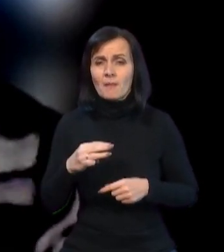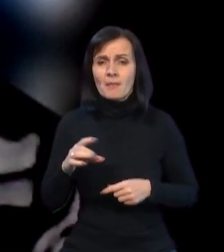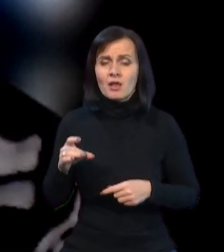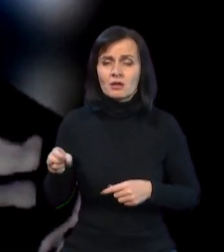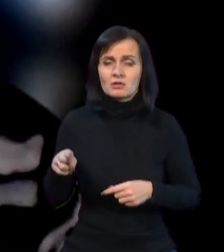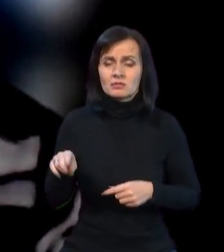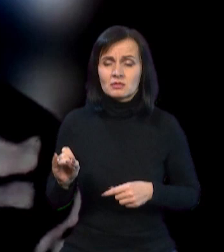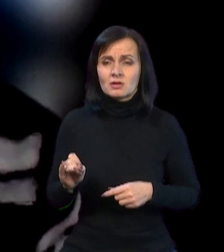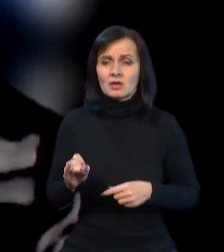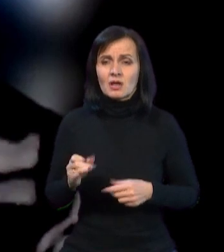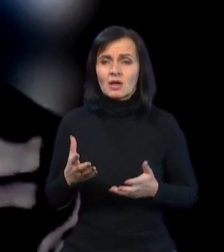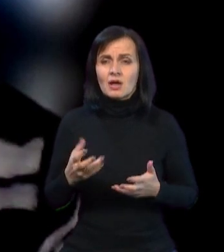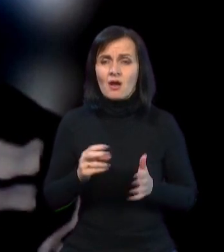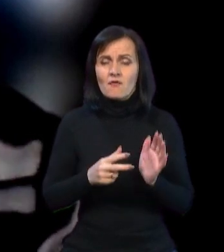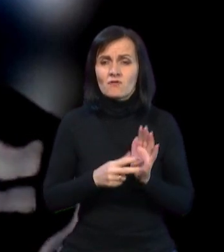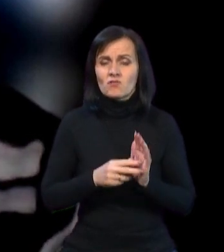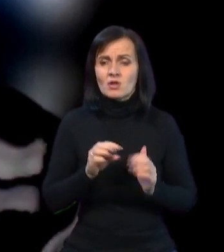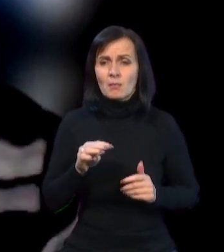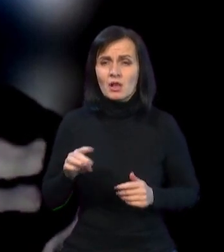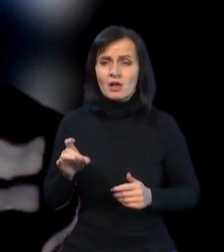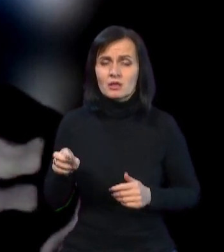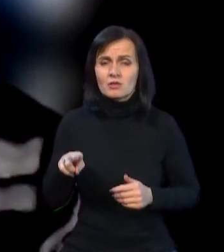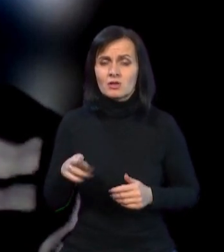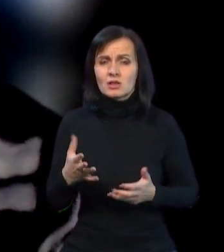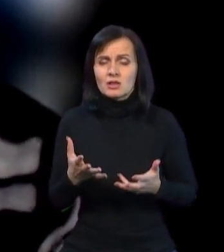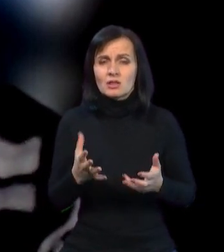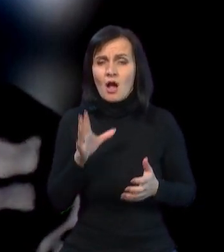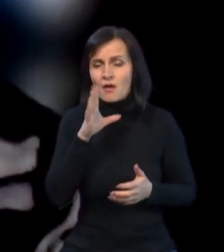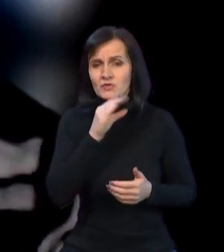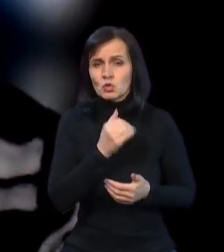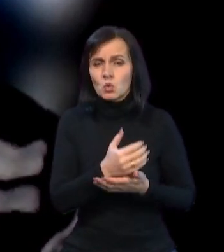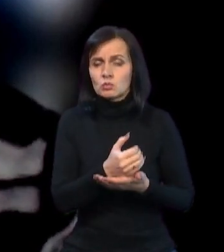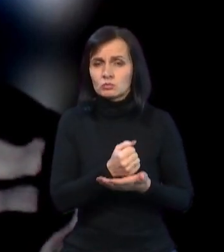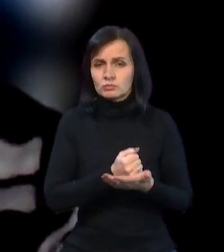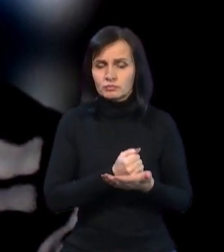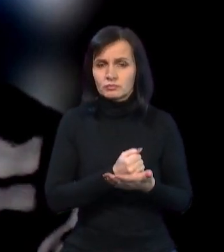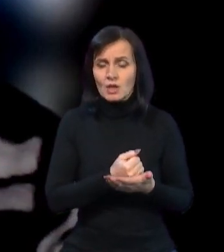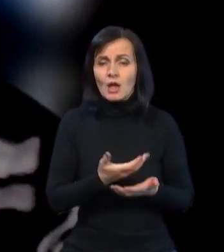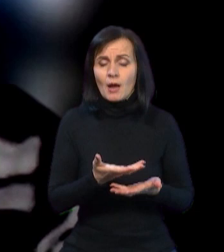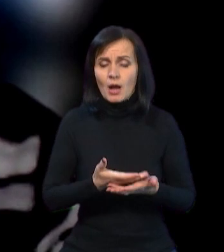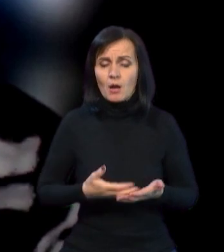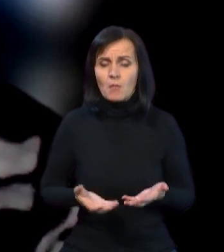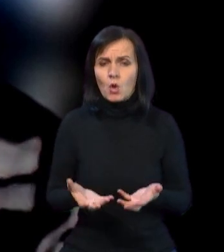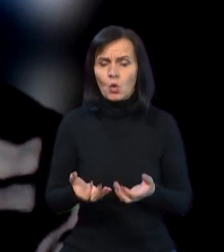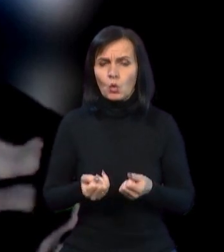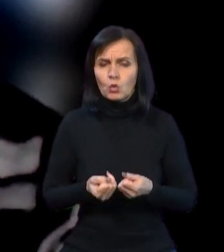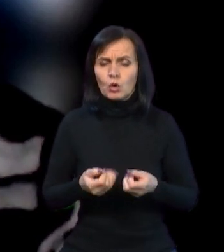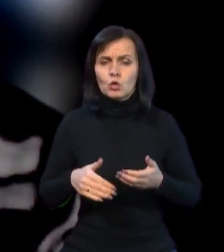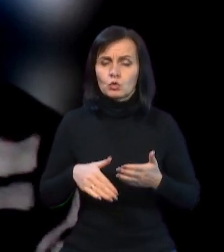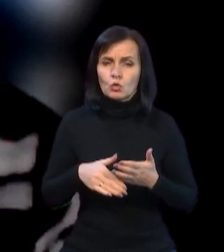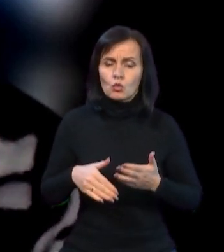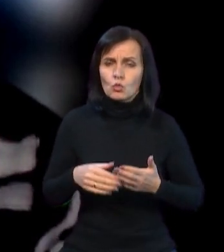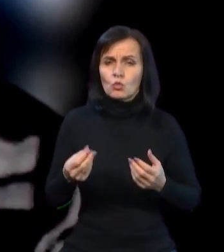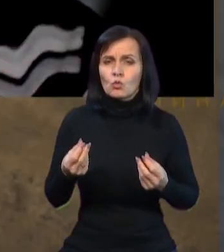сума, яку вдалося ось зарезервувати. Ми отримуємо допомогу фінансову і з боку наших партнерів.